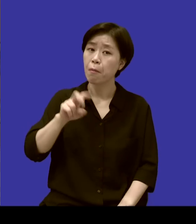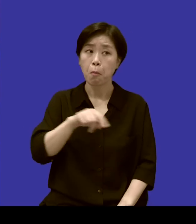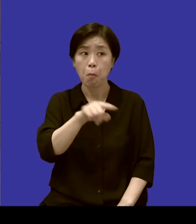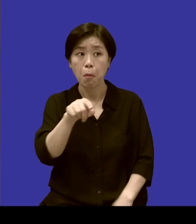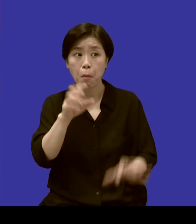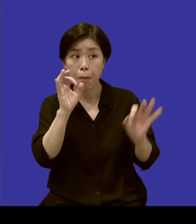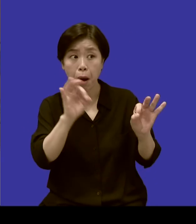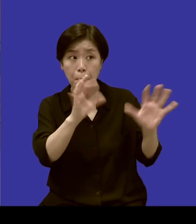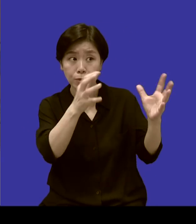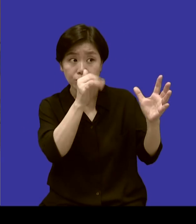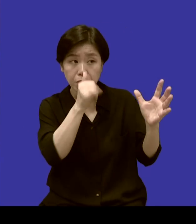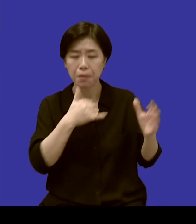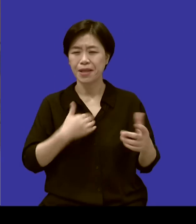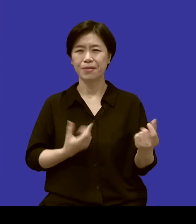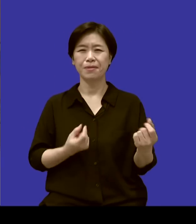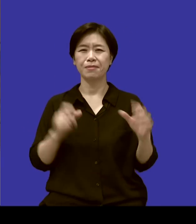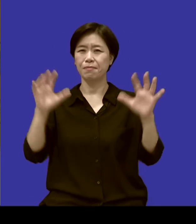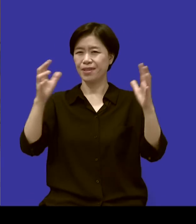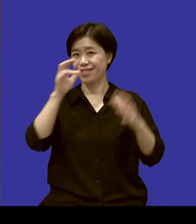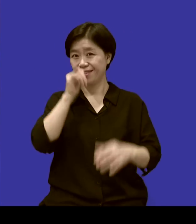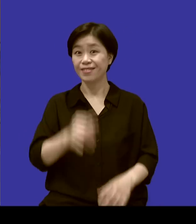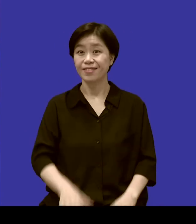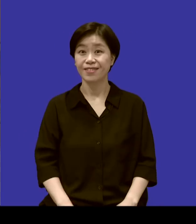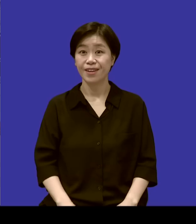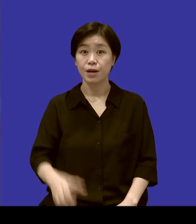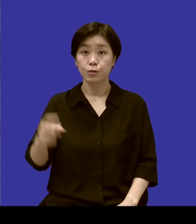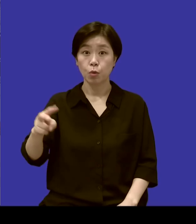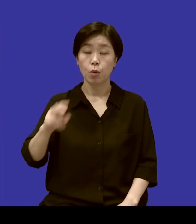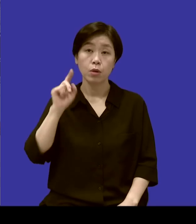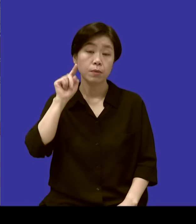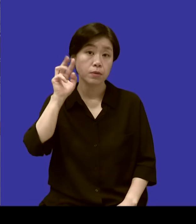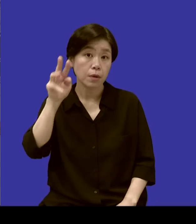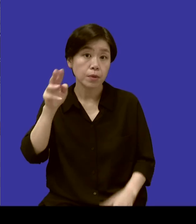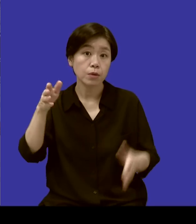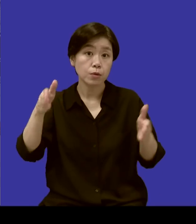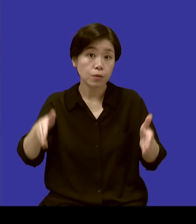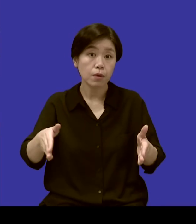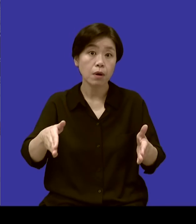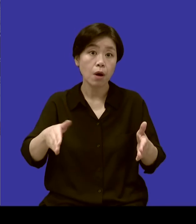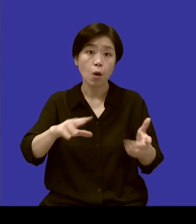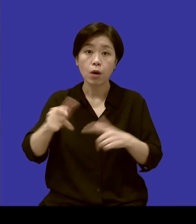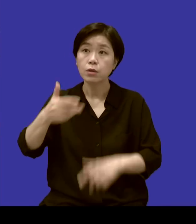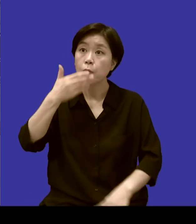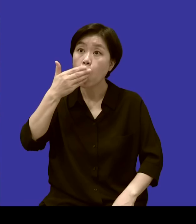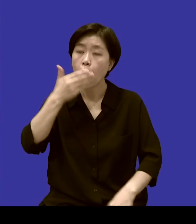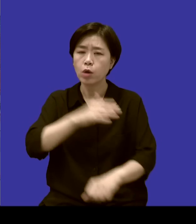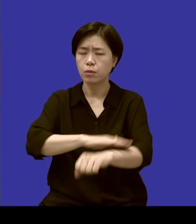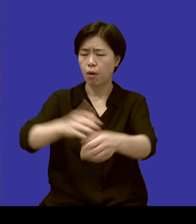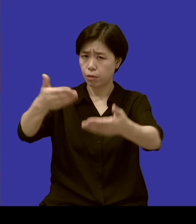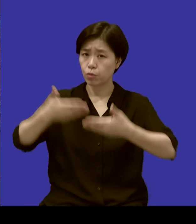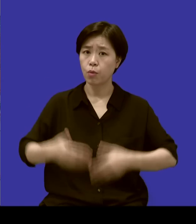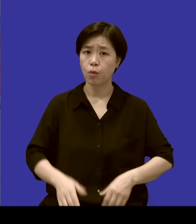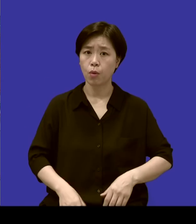동안 어차피 뭐 맛있는 것도 많이 주고 고기를 예. 많이 주더라고요. 또 절에 가면 그거 안 주는데. 고기 절에 하면 나물만 주잖아요.